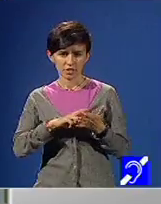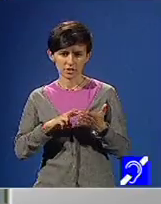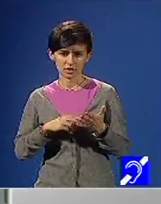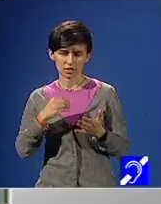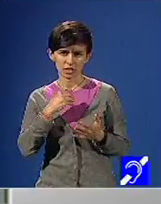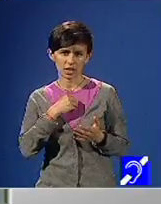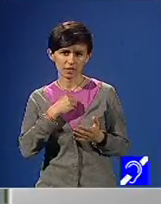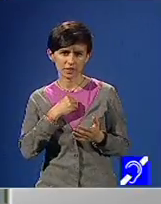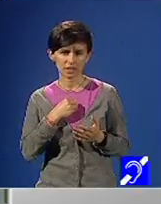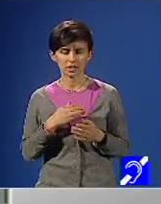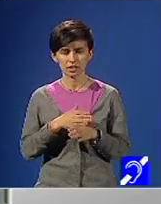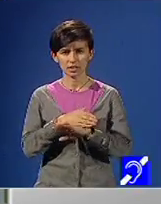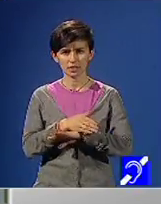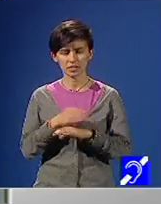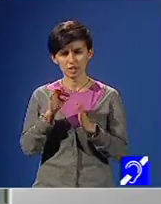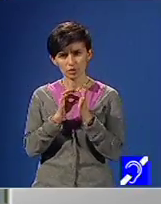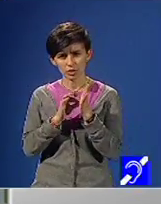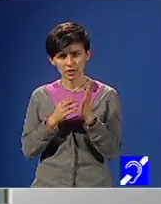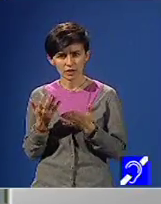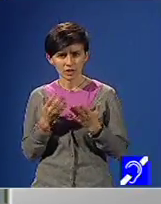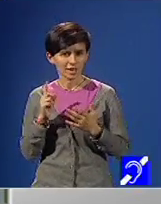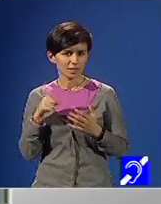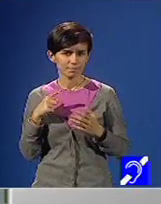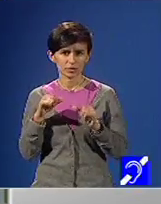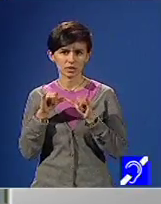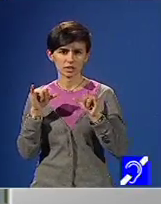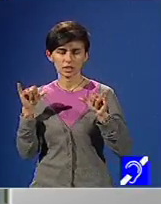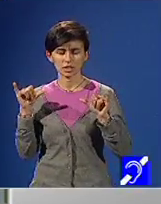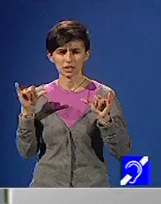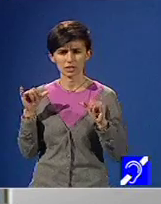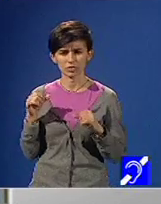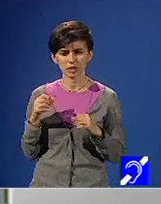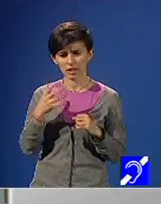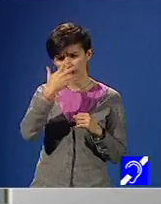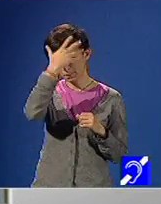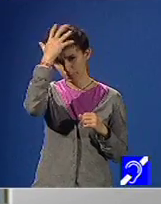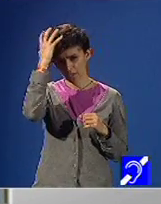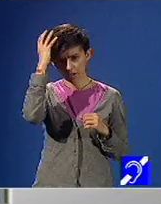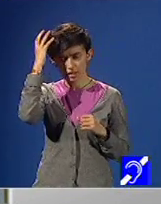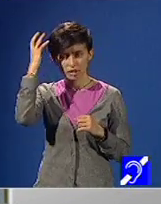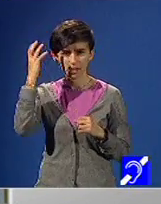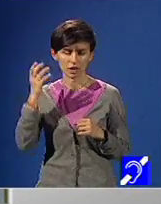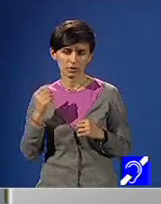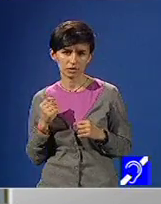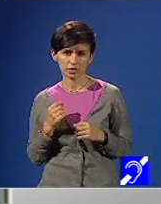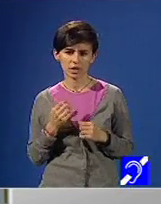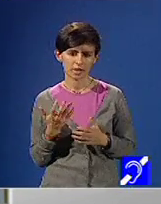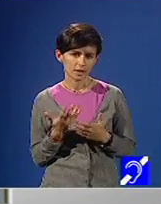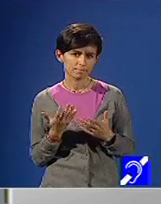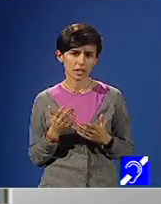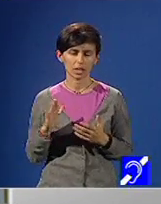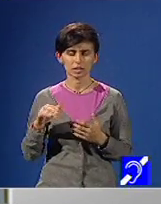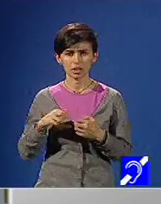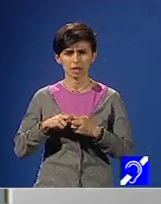unor factori care nu țin de dezvoltarea cognitivă insuficientă, care ar da probleme